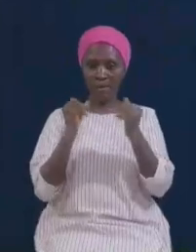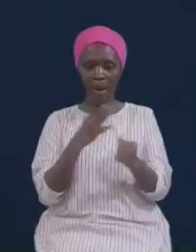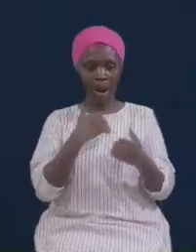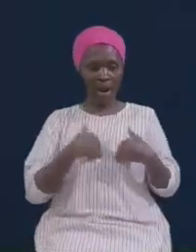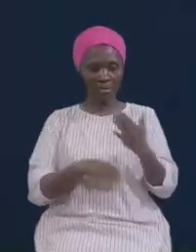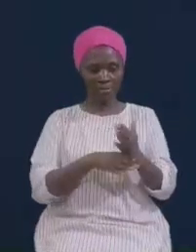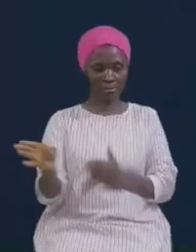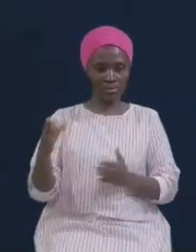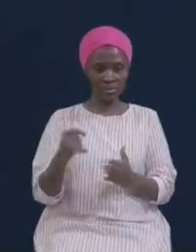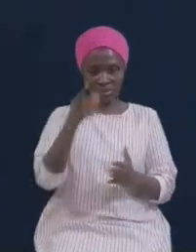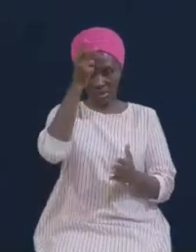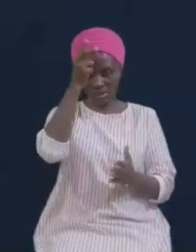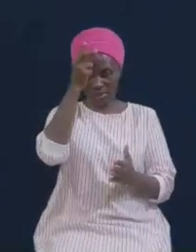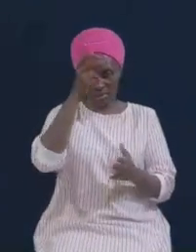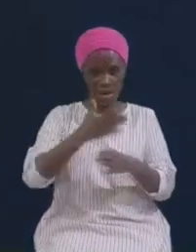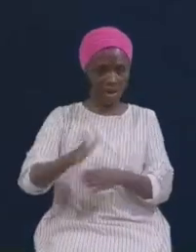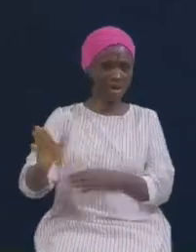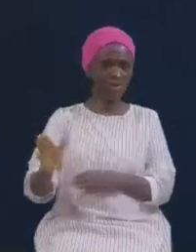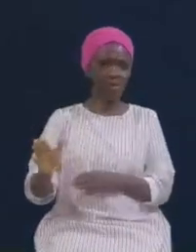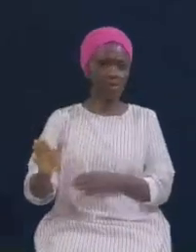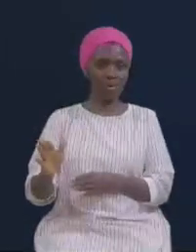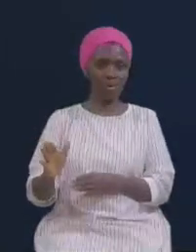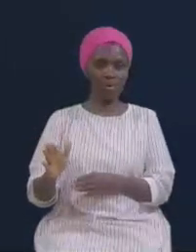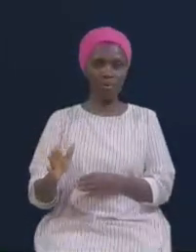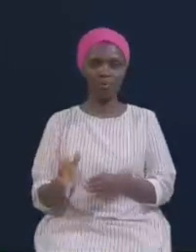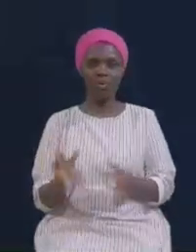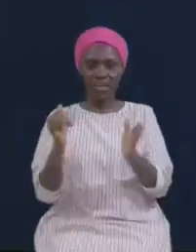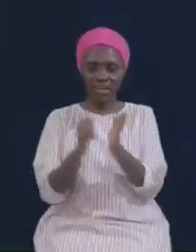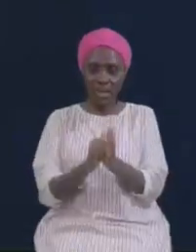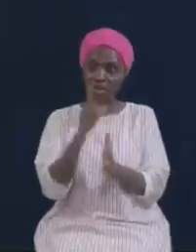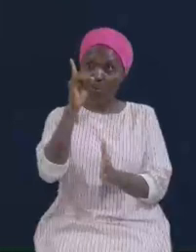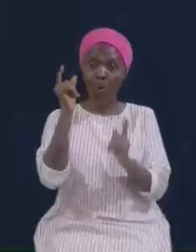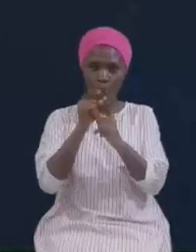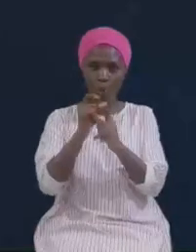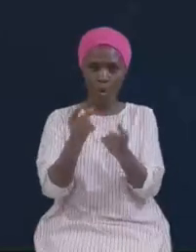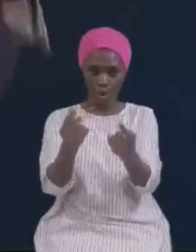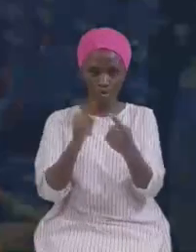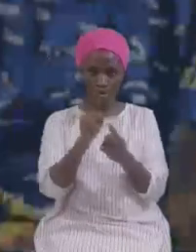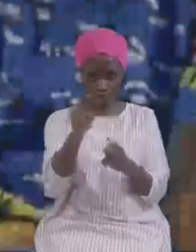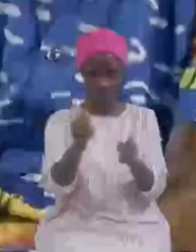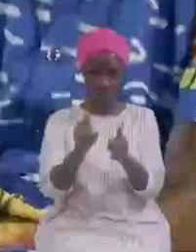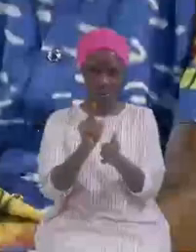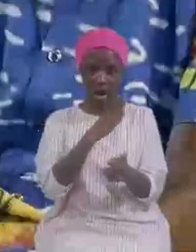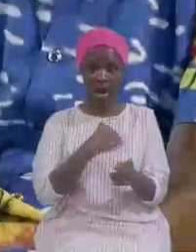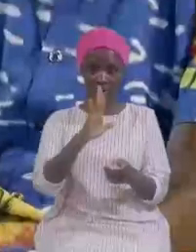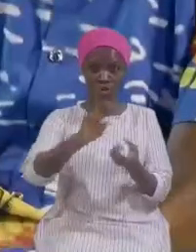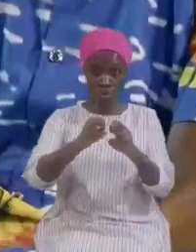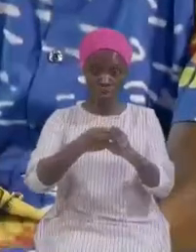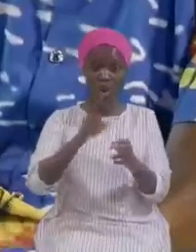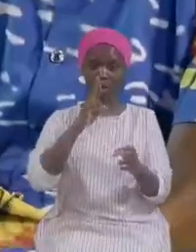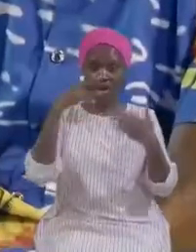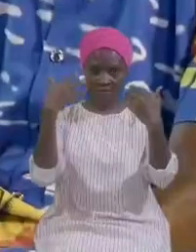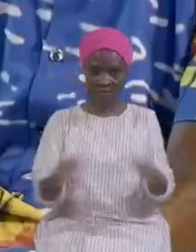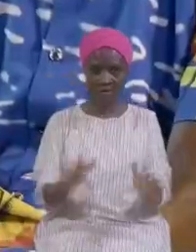avait chassé les démons. Un seul mot ce soir, un seul mot te parvient et tes problèmes seront